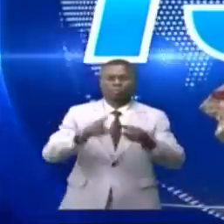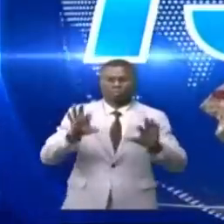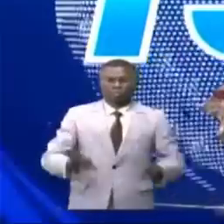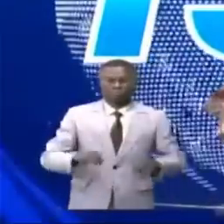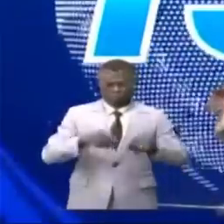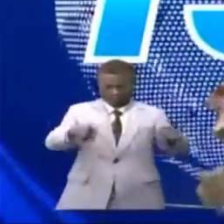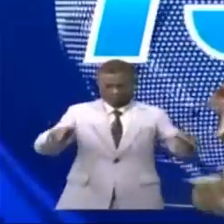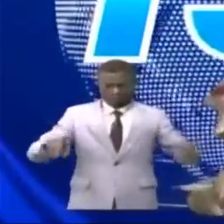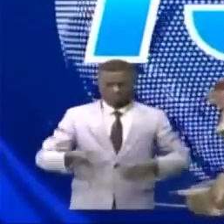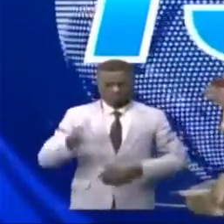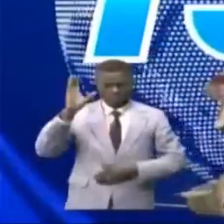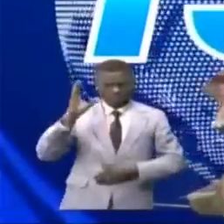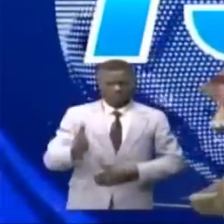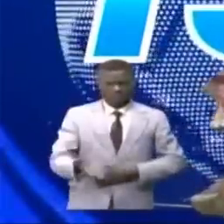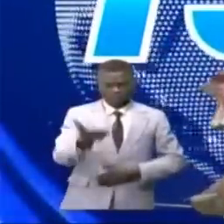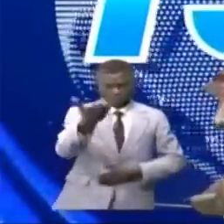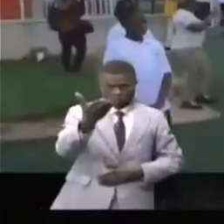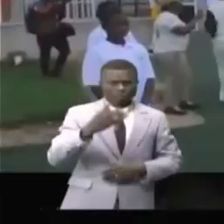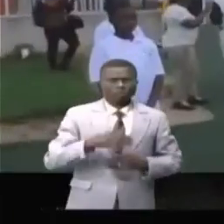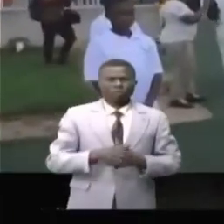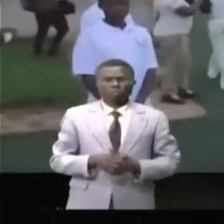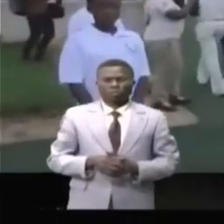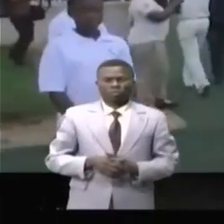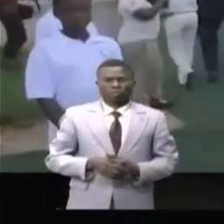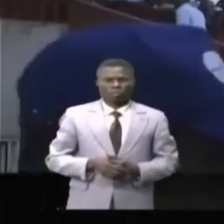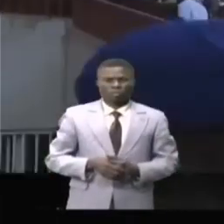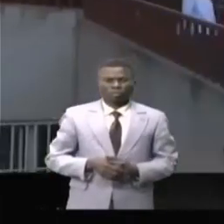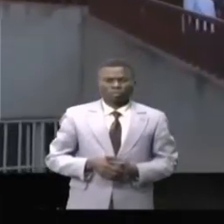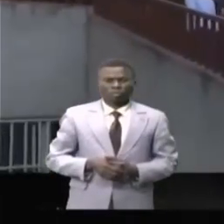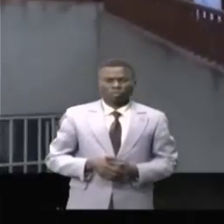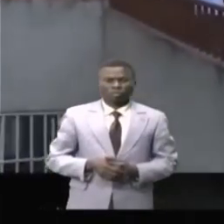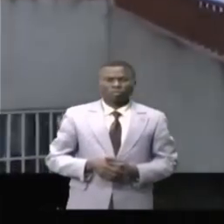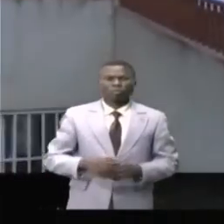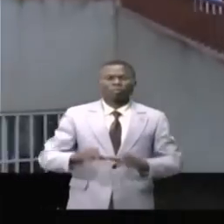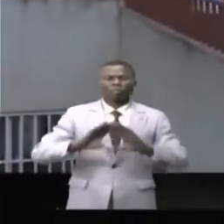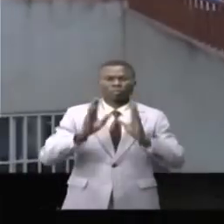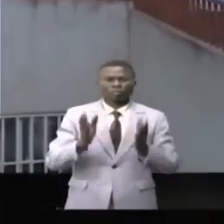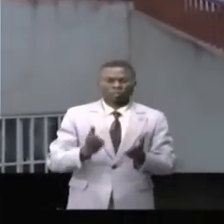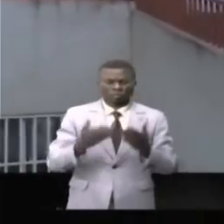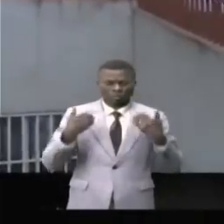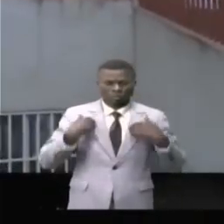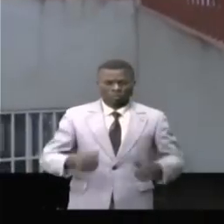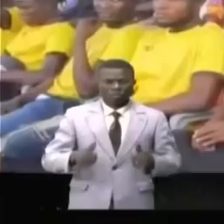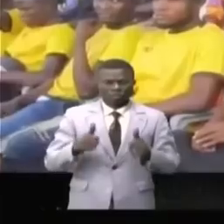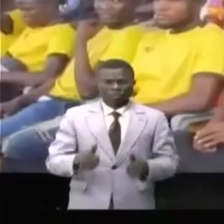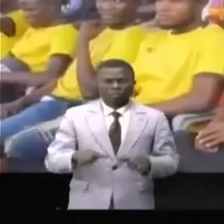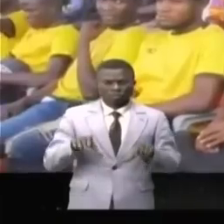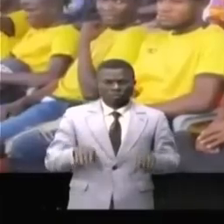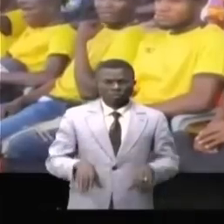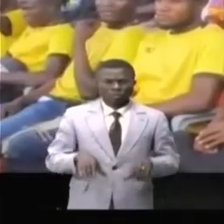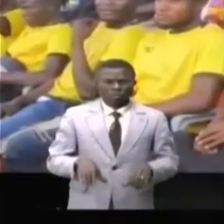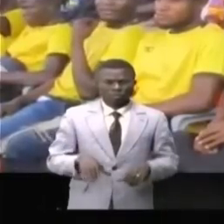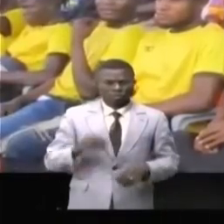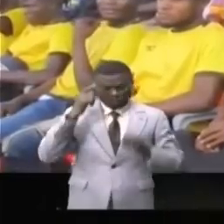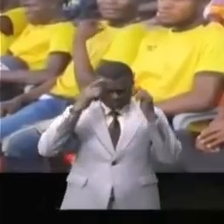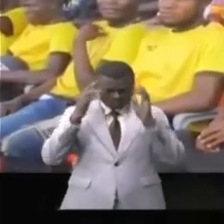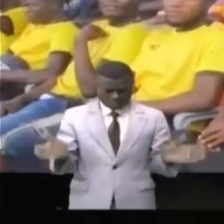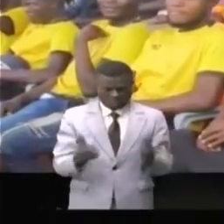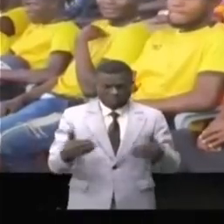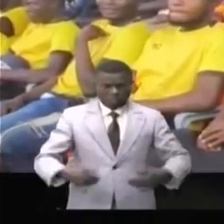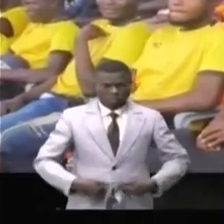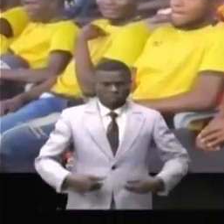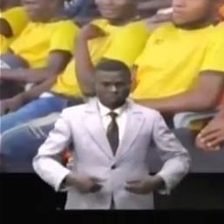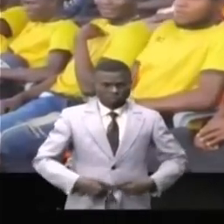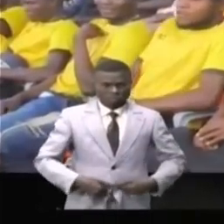et Adrovol. Images et commentaires. Partenariat public-privé se porte bien. En RDC, soucié d'encadrer la jeunesse